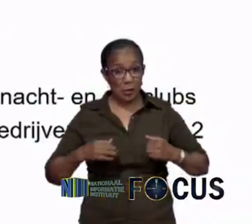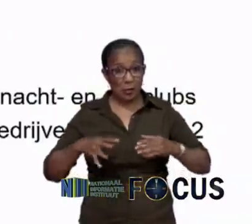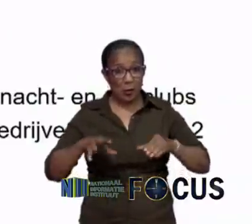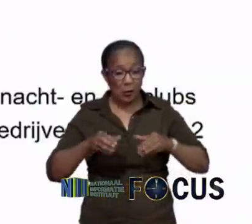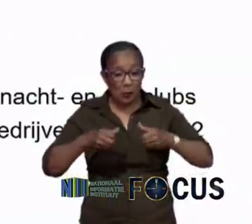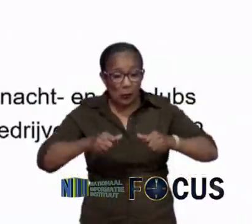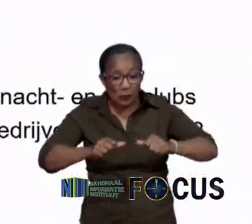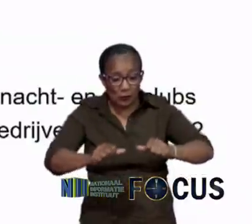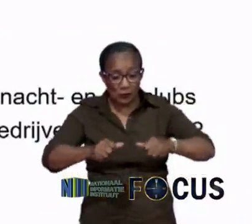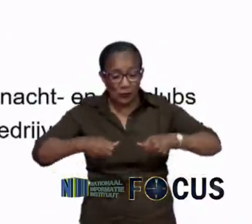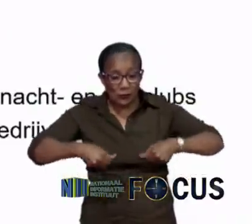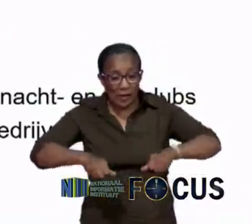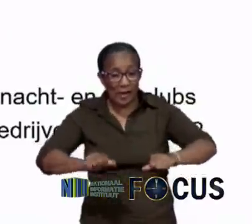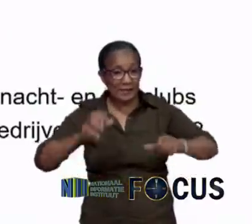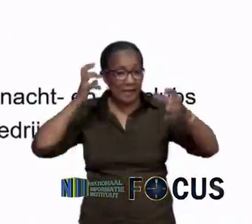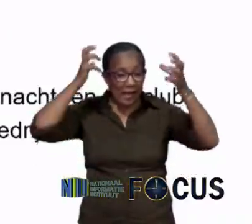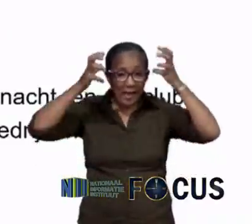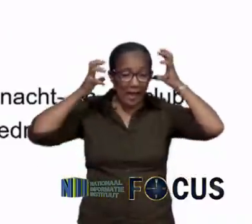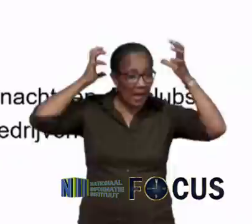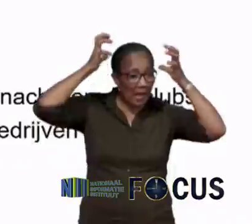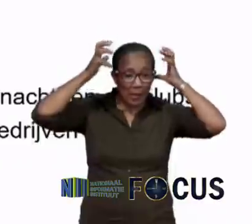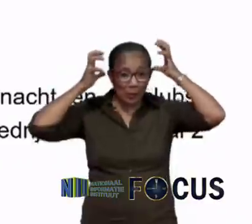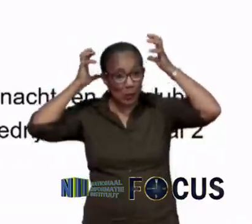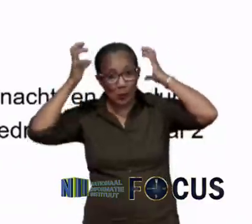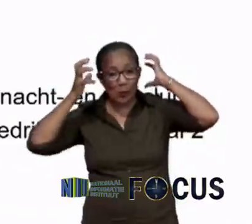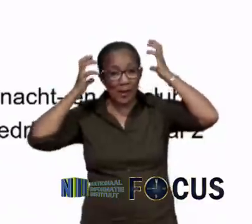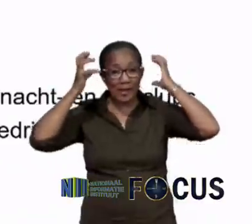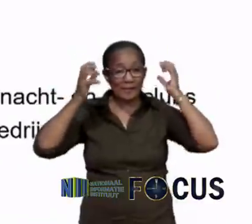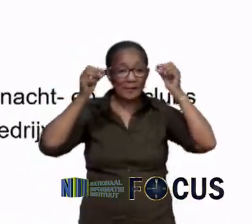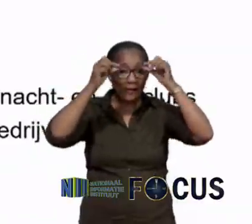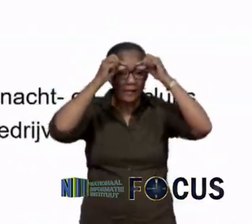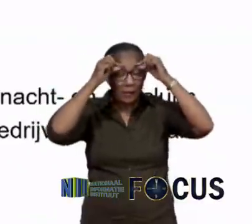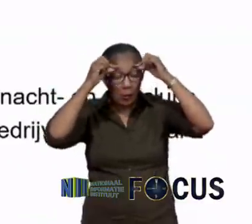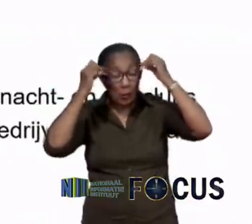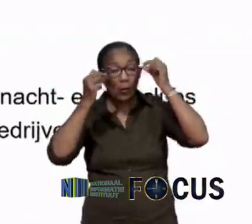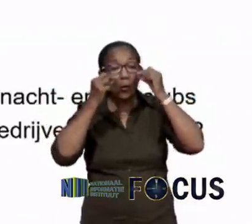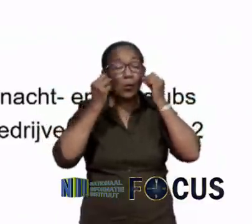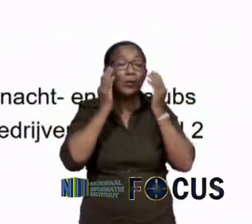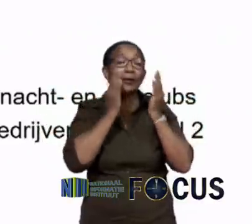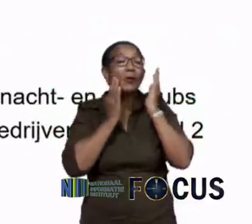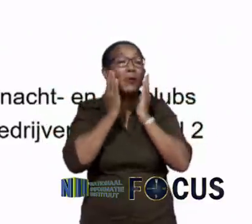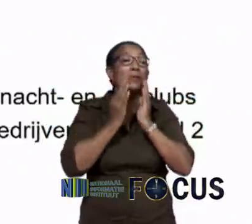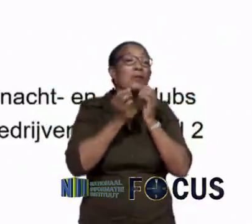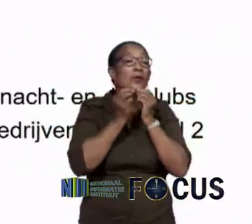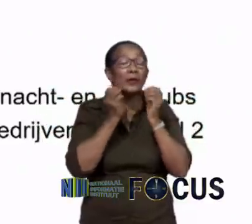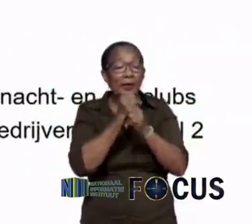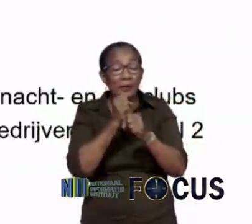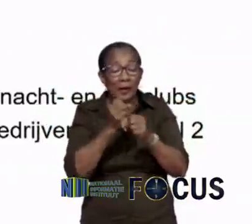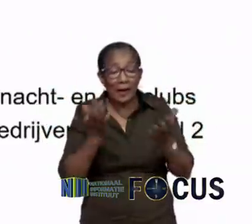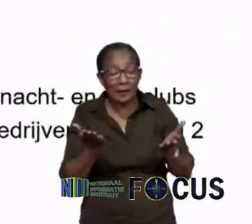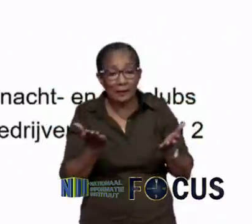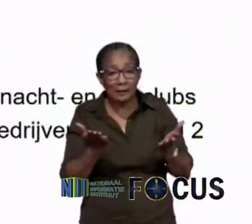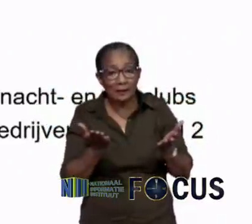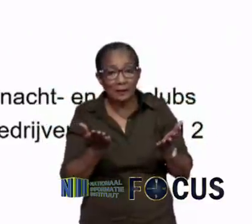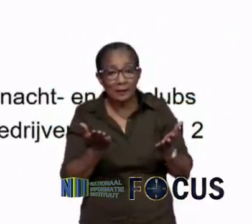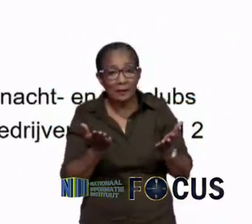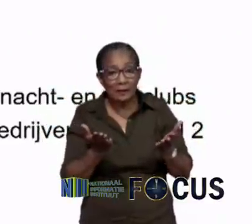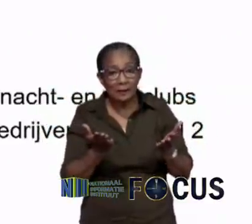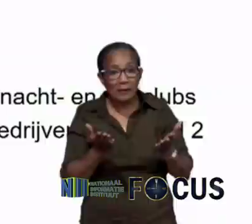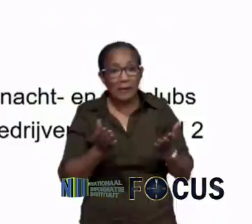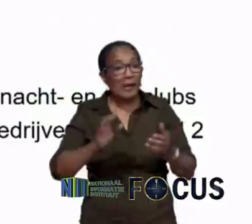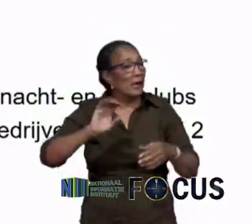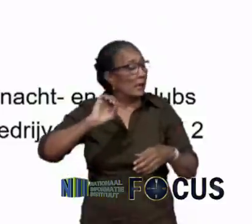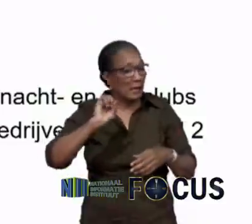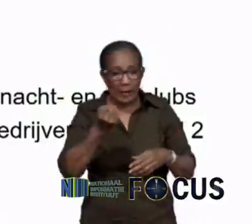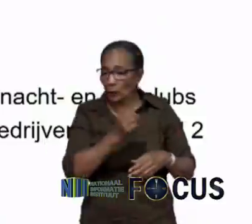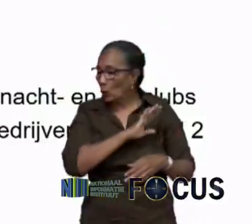salon, pie go was you weary, pes ma e luku de wimper, de ai, de ala de mooi mooi sandati, den